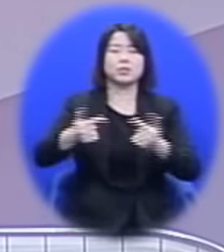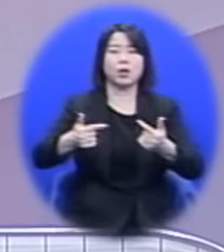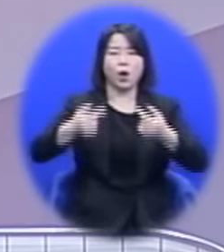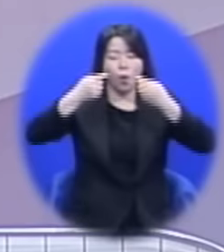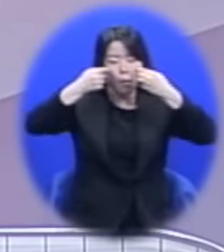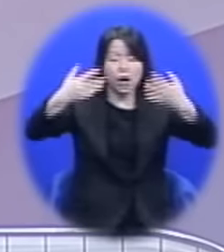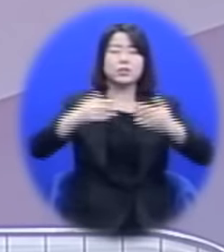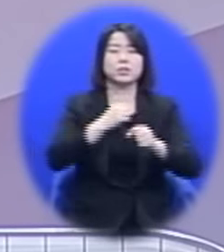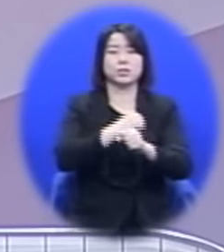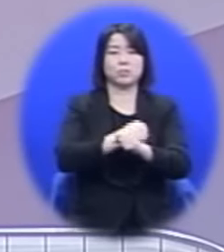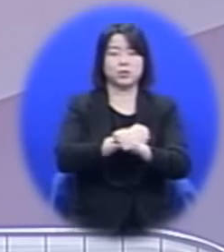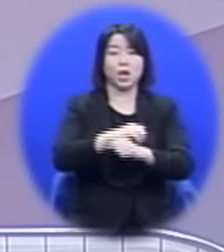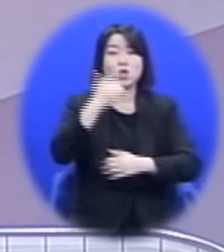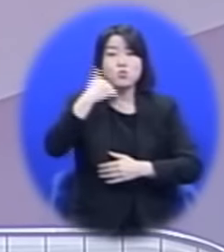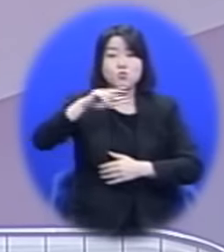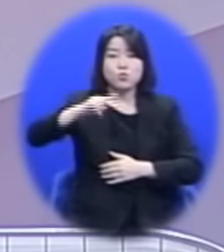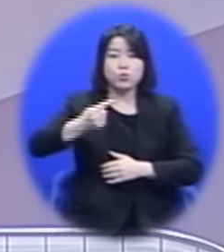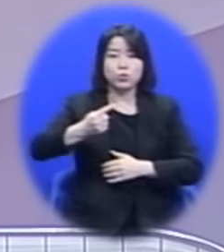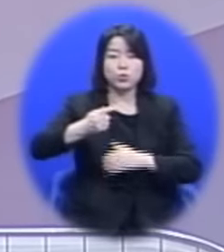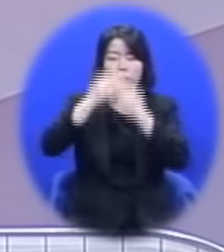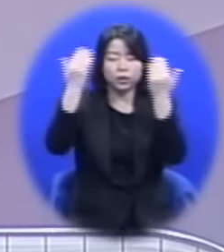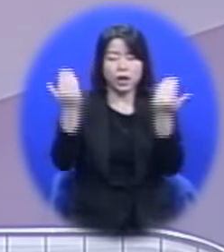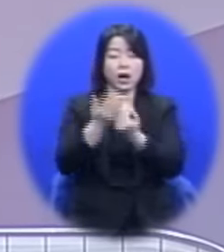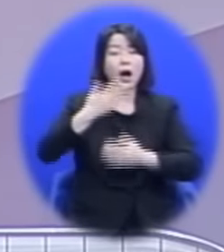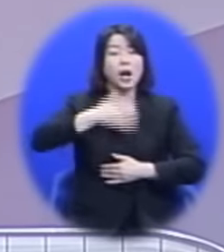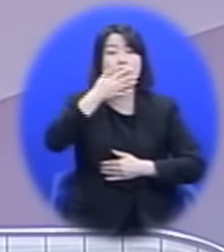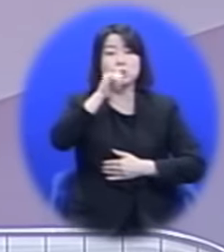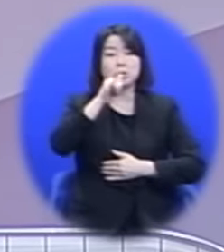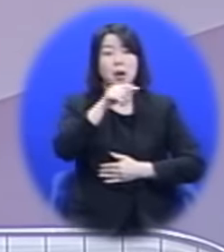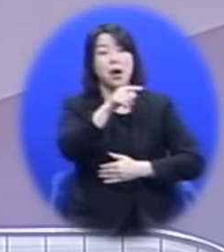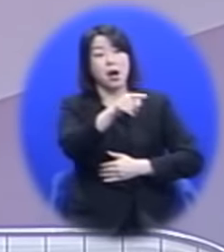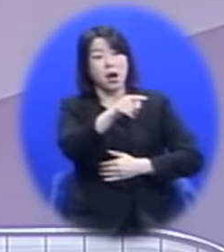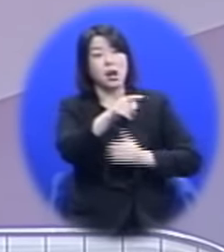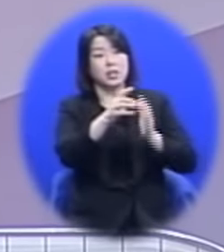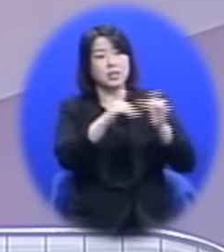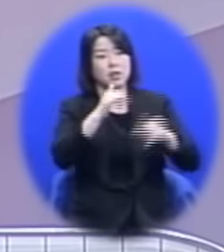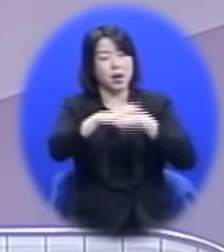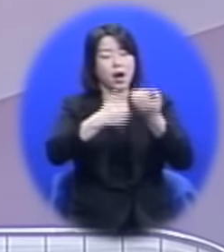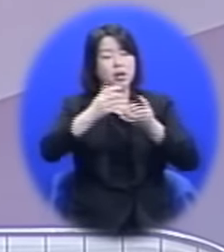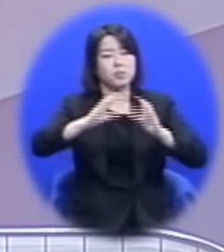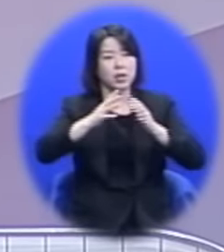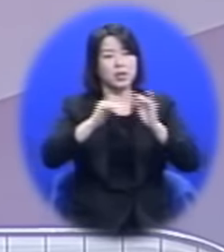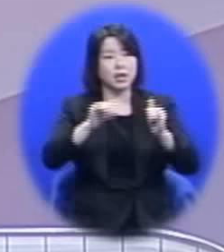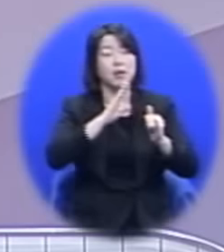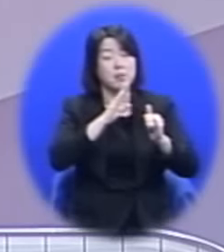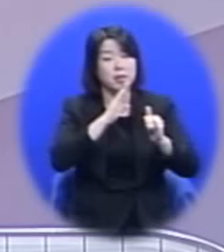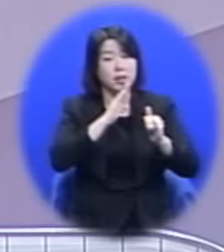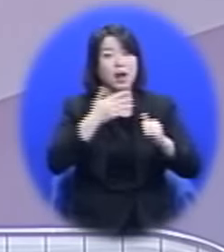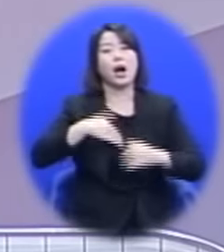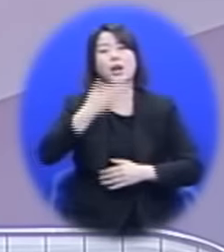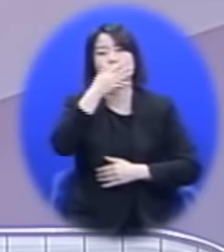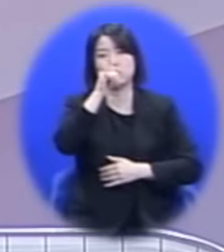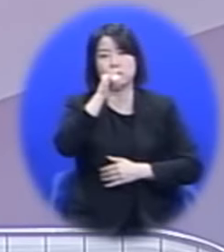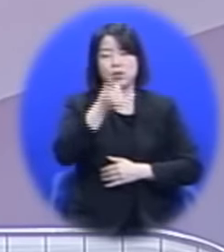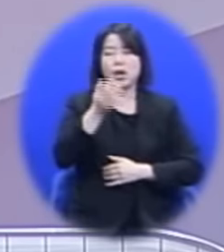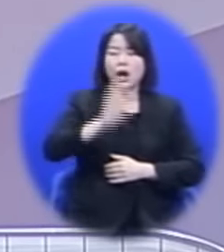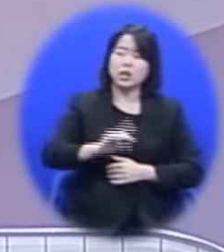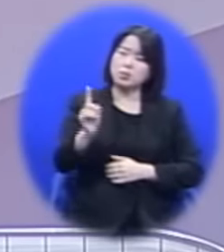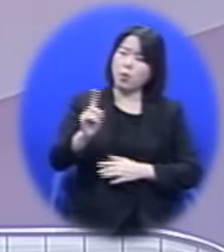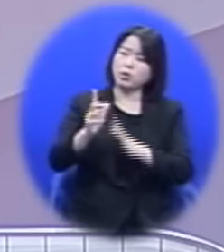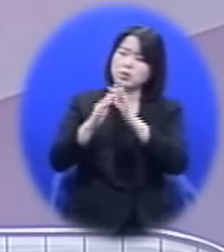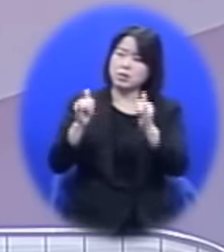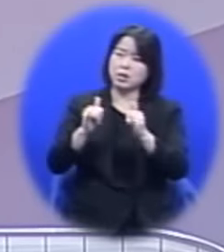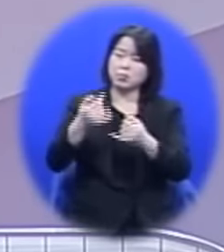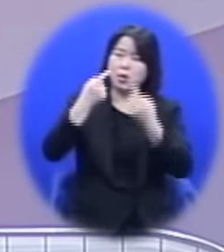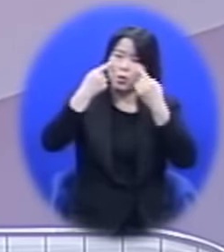명확합니다. 누구도 다 알 수 있습니다. 아, 이 사람이 하나님 나라 사람이구나. 그러나 어떤 사람은